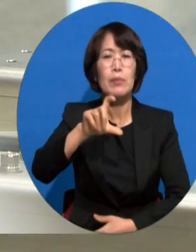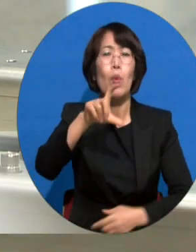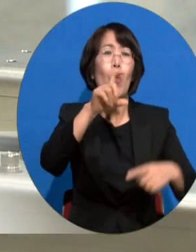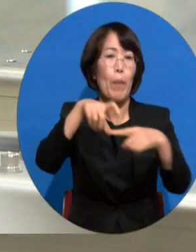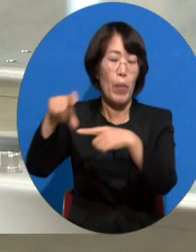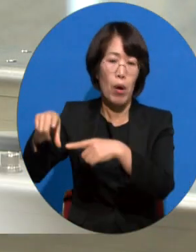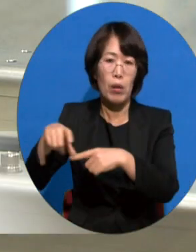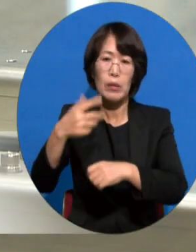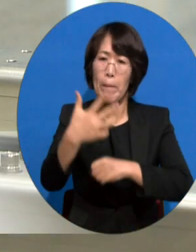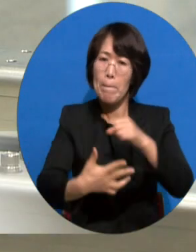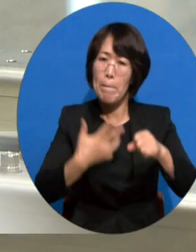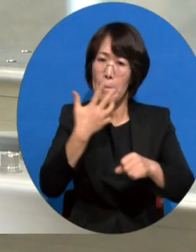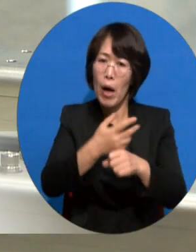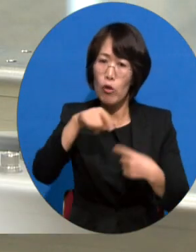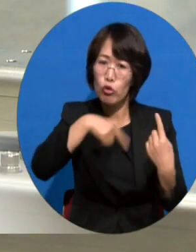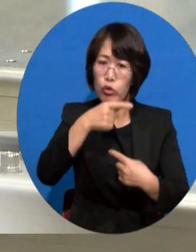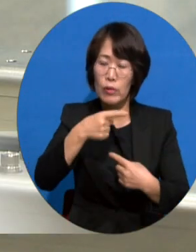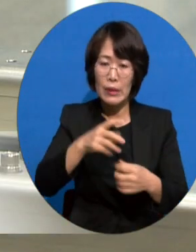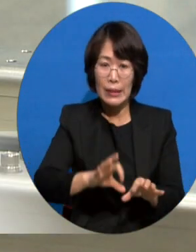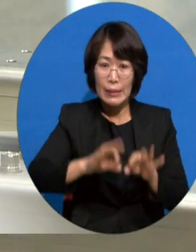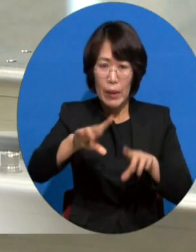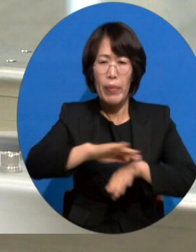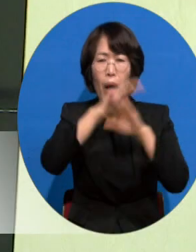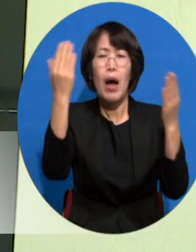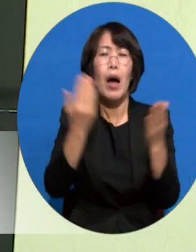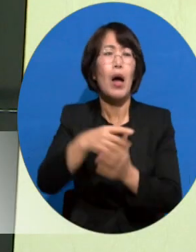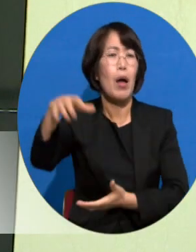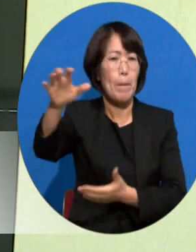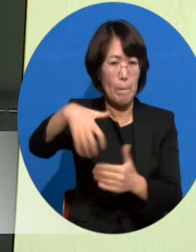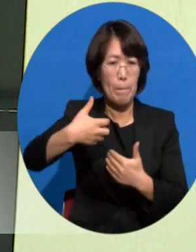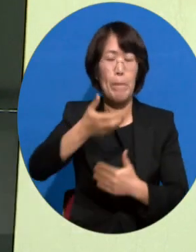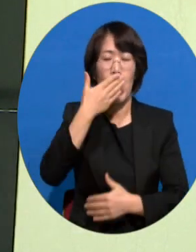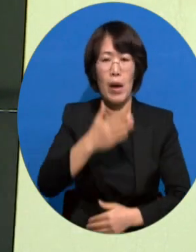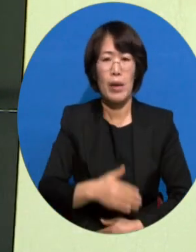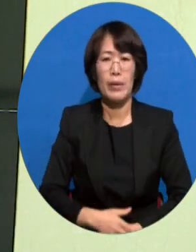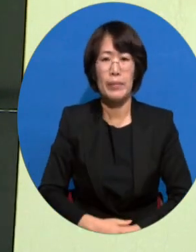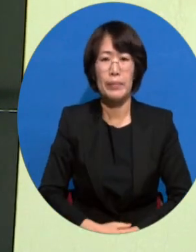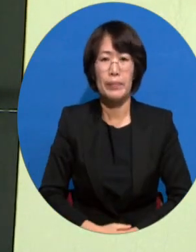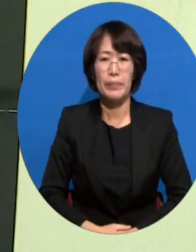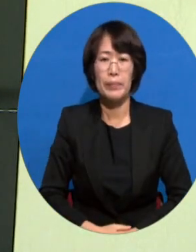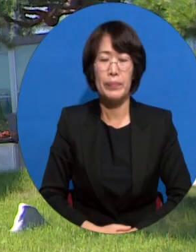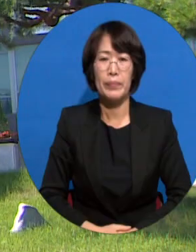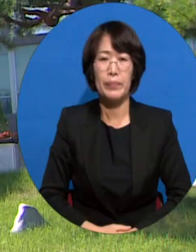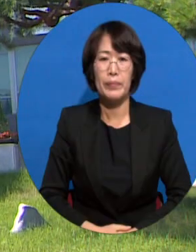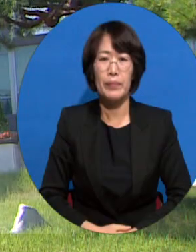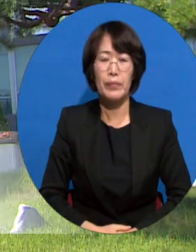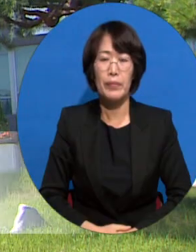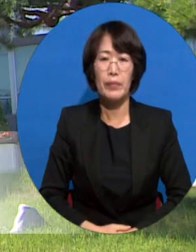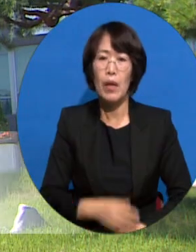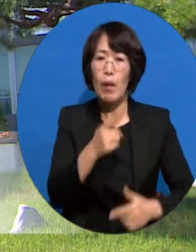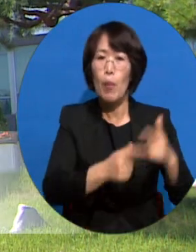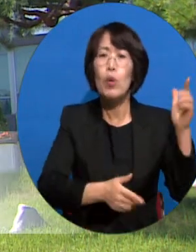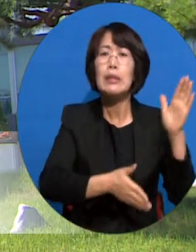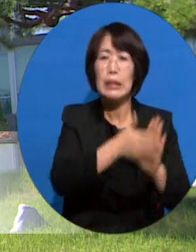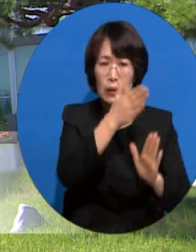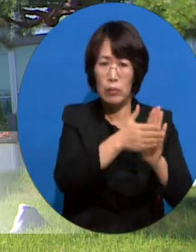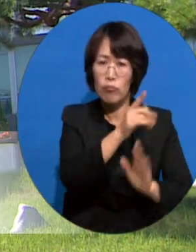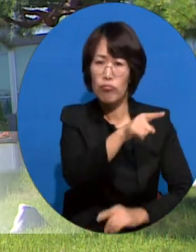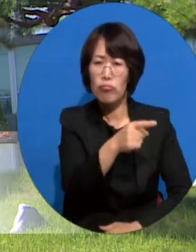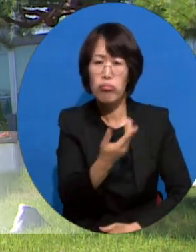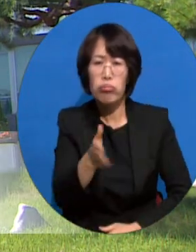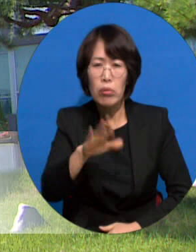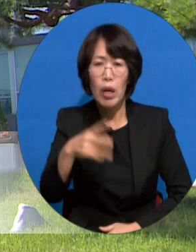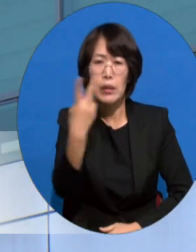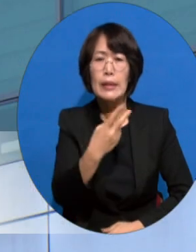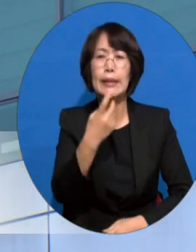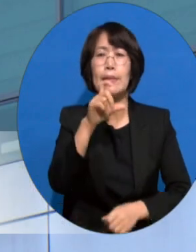원으로 8년을 운영하면 혈세로 투입된 사업비 회수가 가능하다는 이야기입니다. 목포시는 그런데